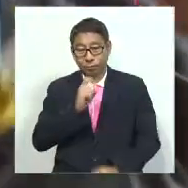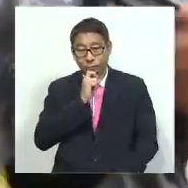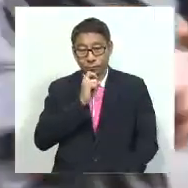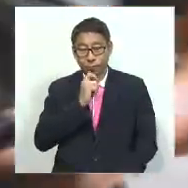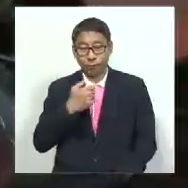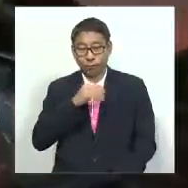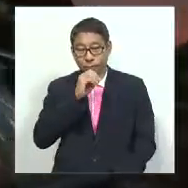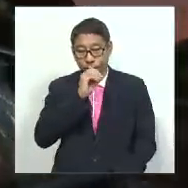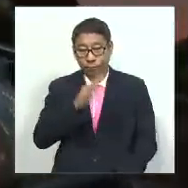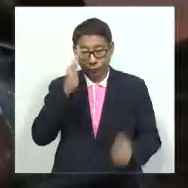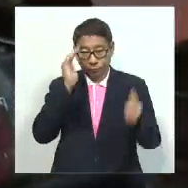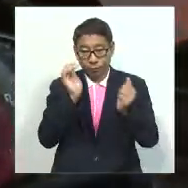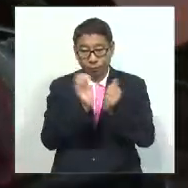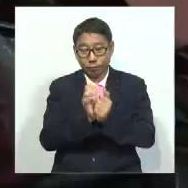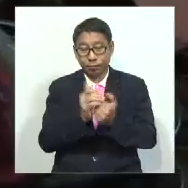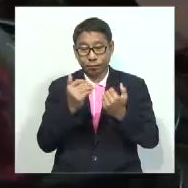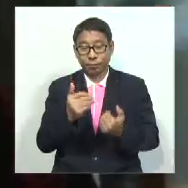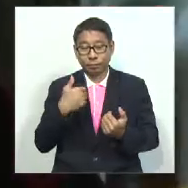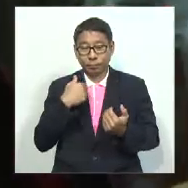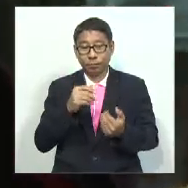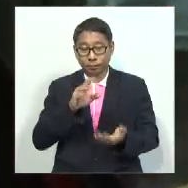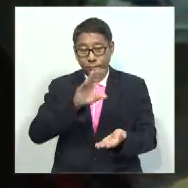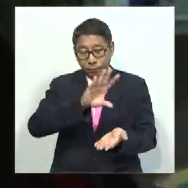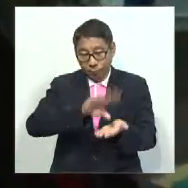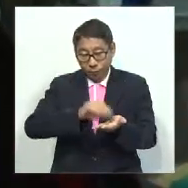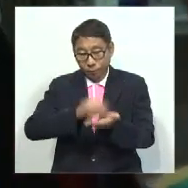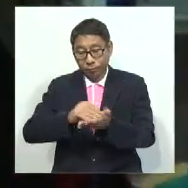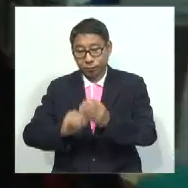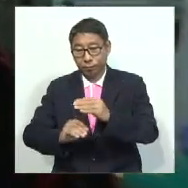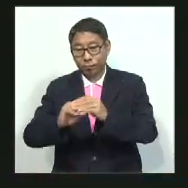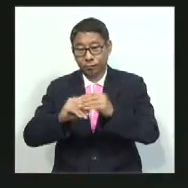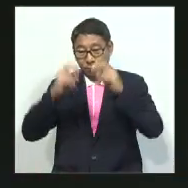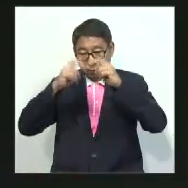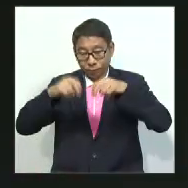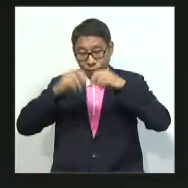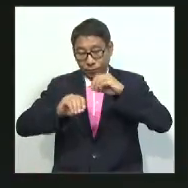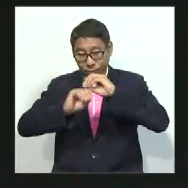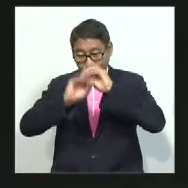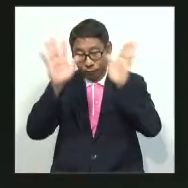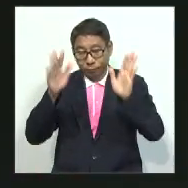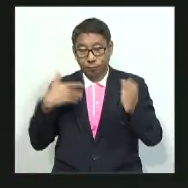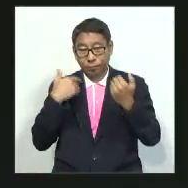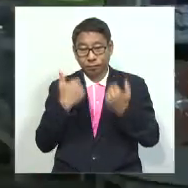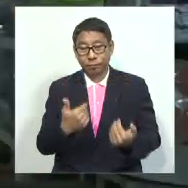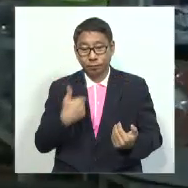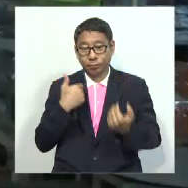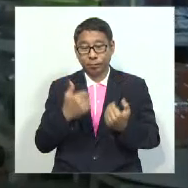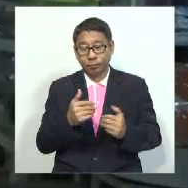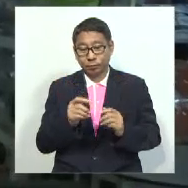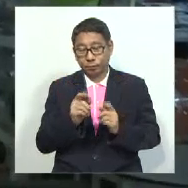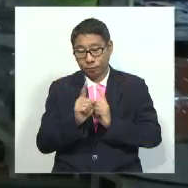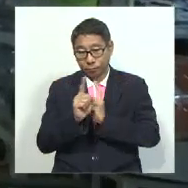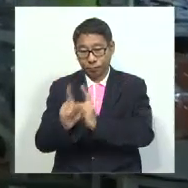หตุซึ่งได้สั่งการให้เจ้าหน้าที่กองพิสูจน์หลักฐานเก็บชิ้นส่วนเพิ่มเติมเพื่อวิเคราะห์ให้มีความชัดเจนมากยิ่งขึ้นครับโดยความคืบหน้าในการติด